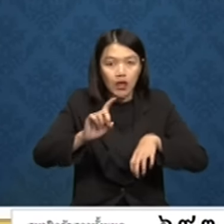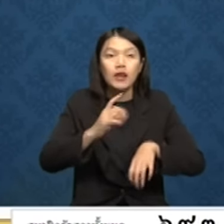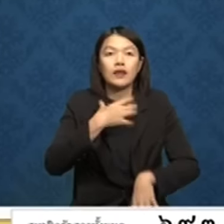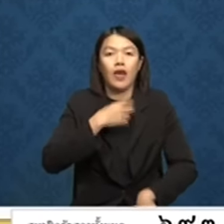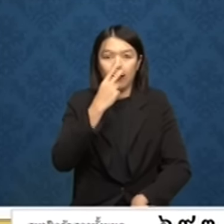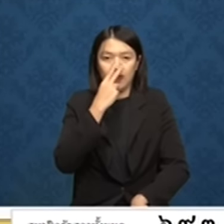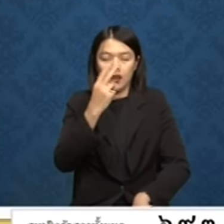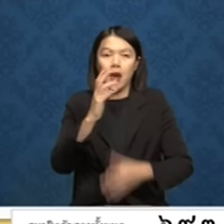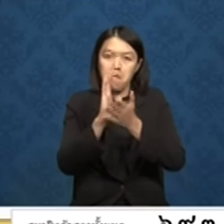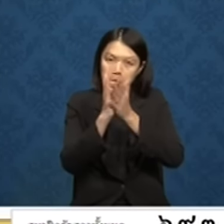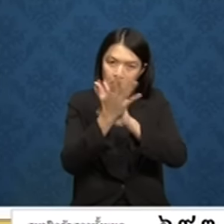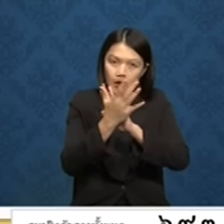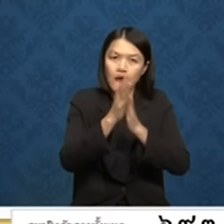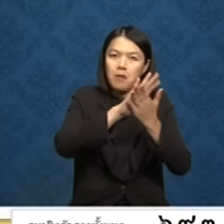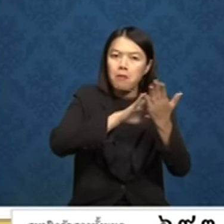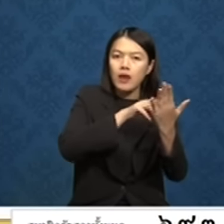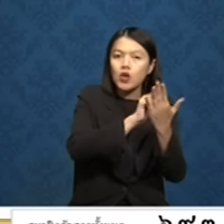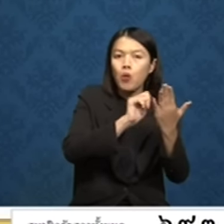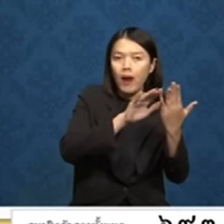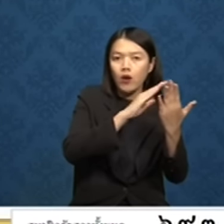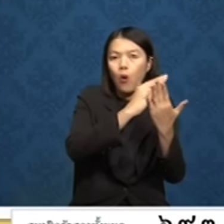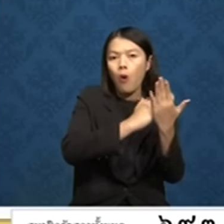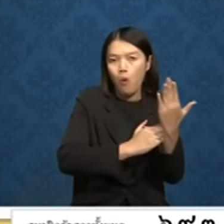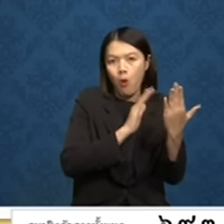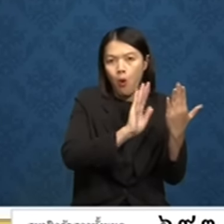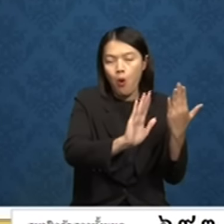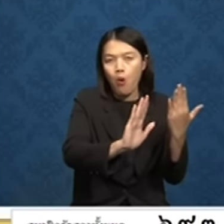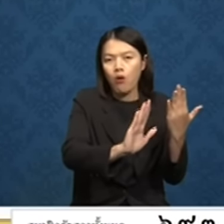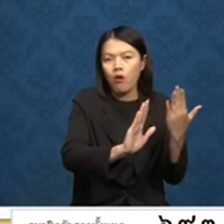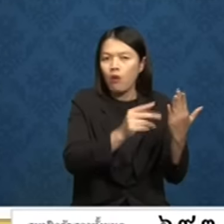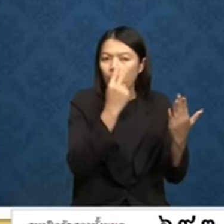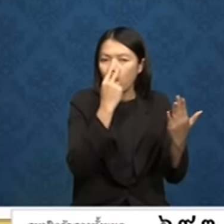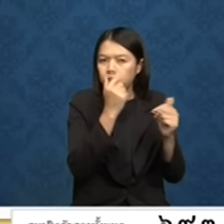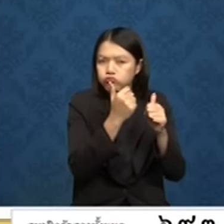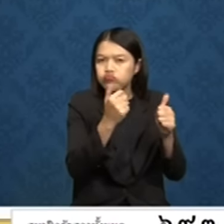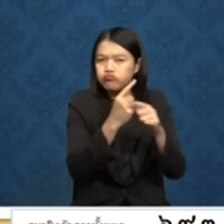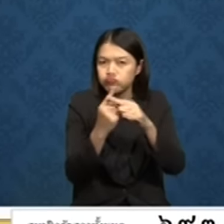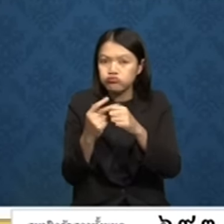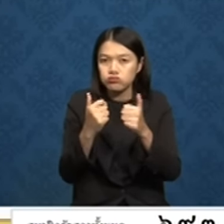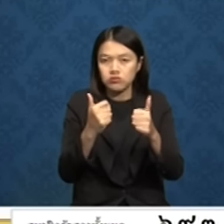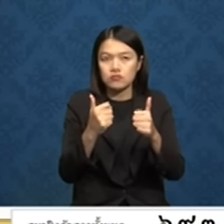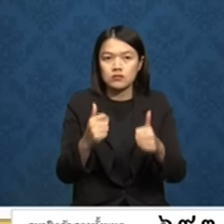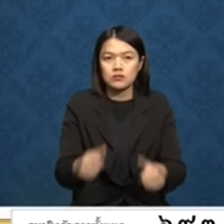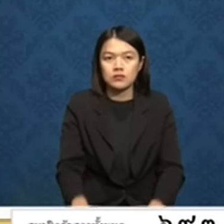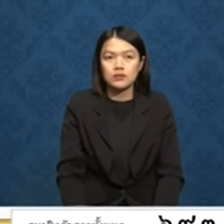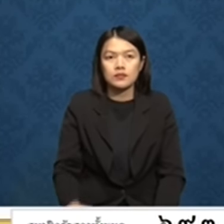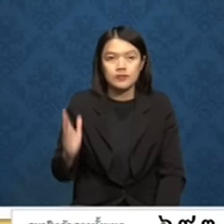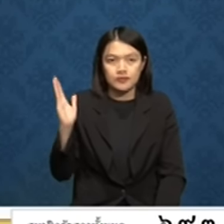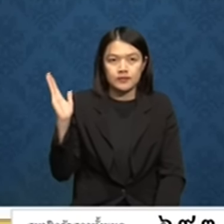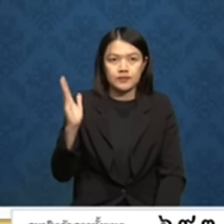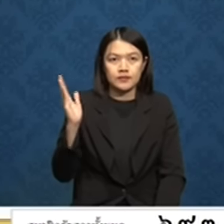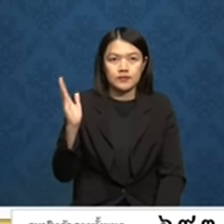การเปลี่ยนแปลงเพราะว่านโยบายที่ท่านเขียนเอาไว้เนี่ยเป็นส่งสัญญาณเชิงบวกในความเห็นของผมขอสไลด์ถัด